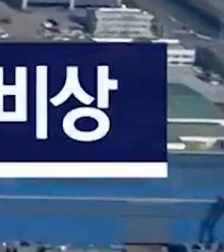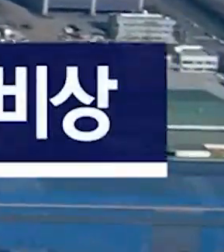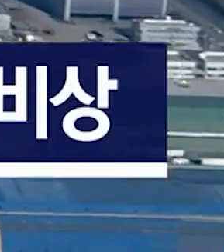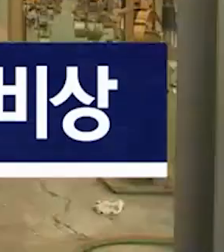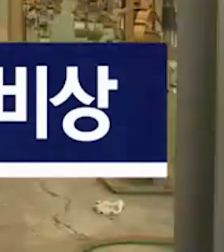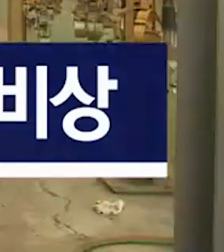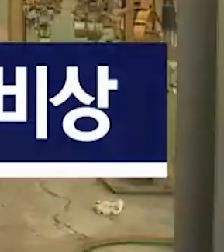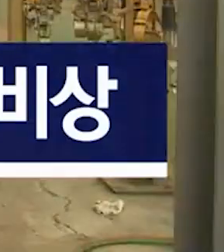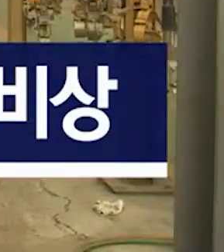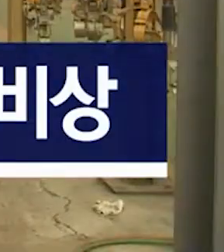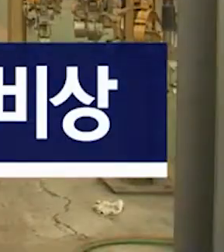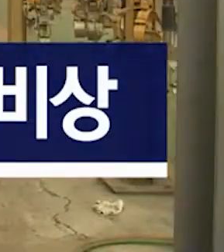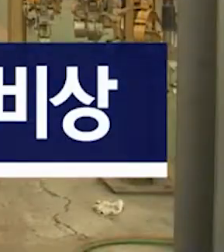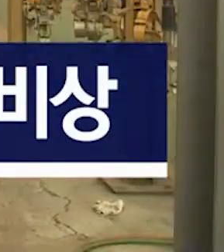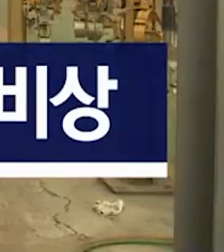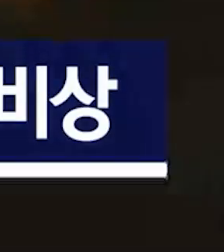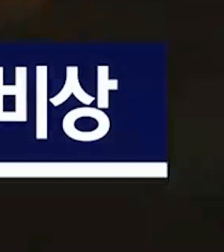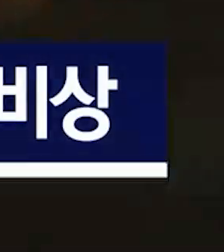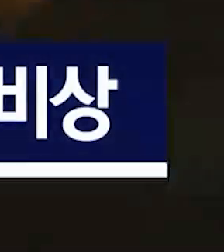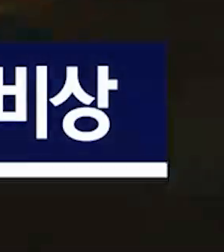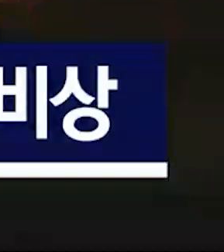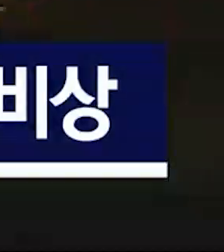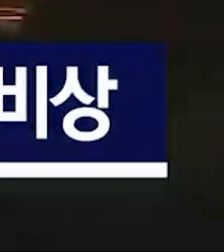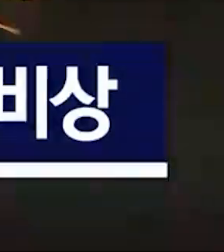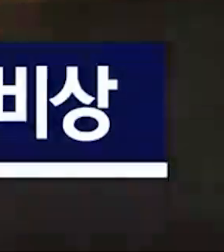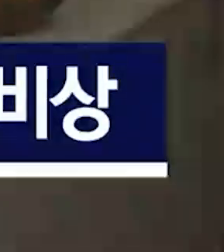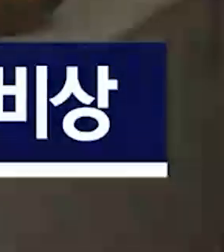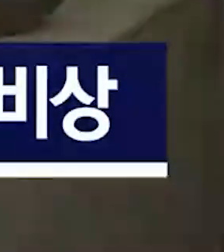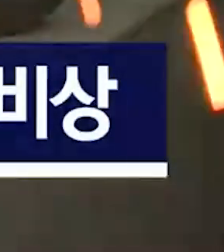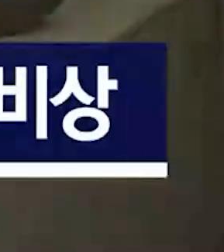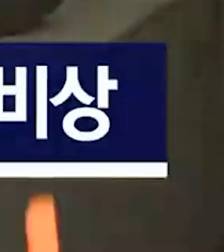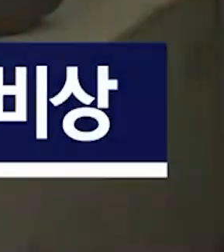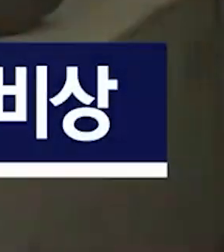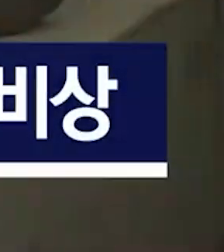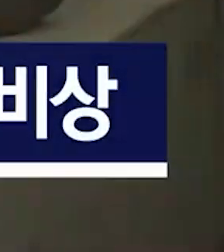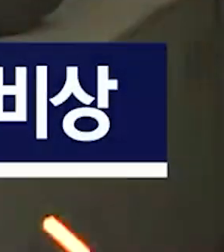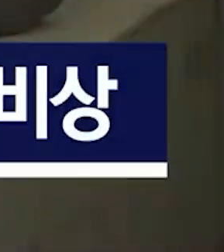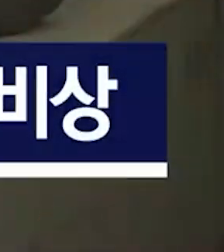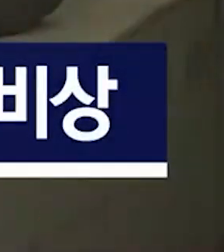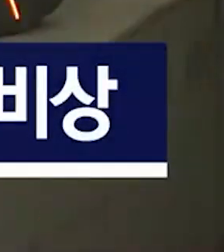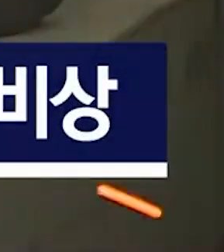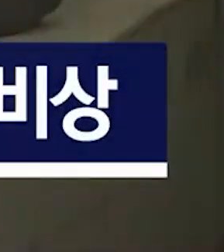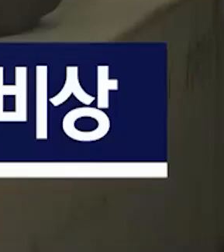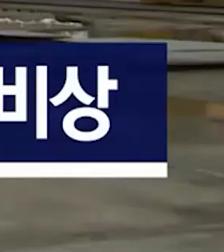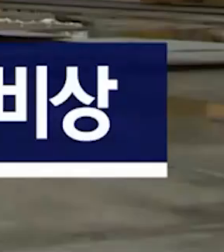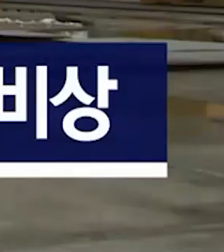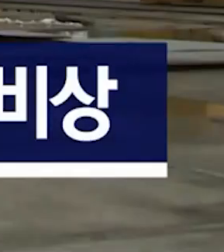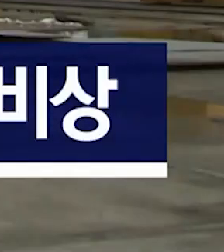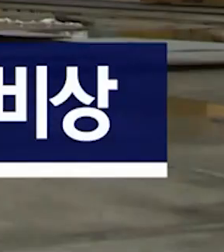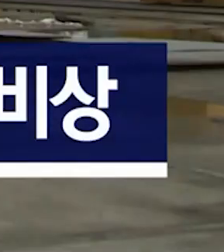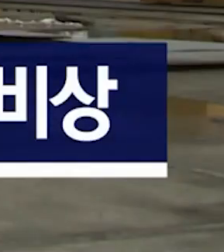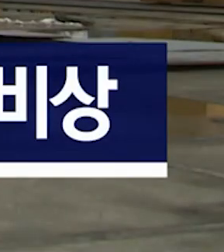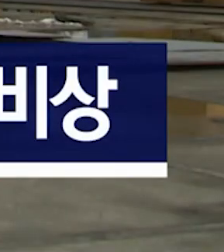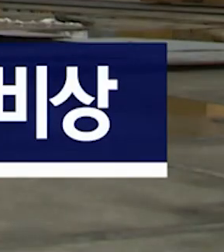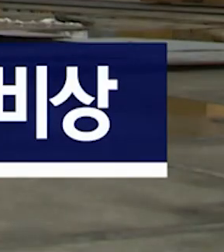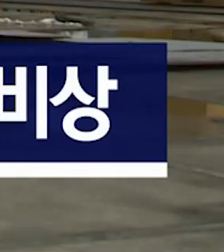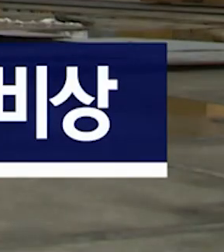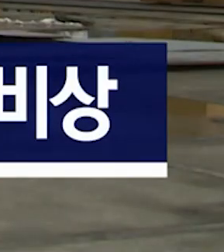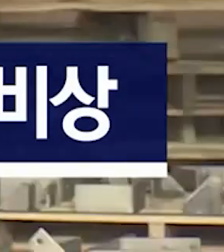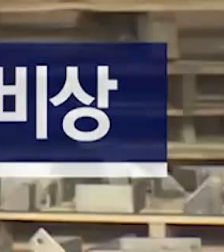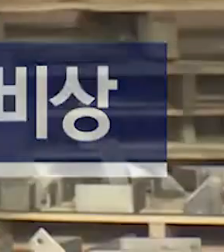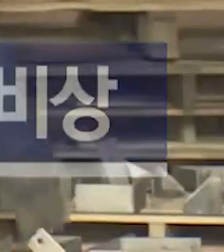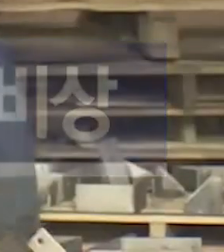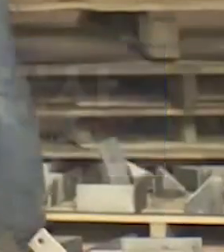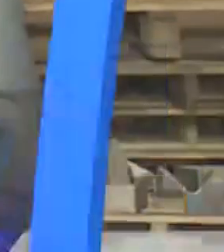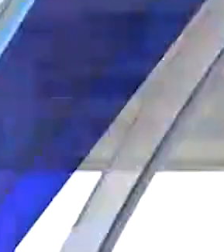국내 조선업계가 긴 불황의 터널을 벗어나 기재계를 펴고 있습니다. 하지만 일감을 소화할 인력을 구하지 못해 기업들이